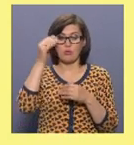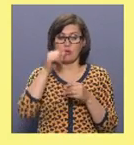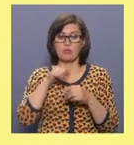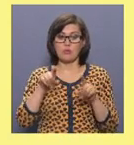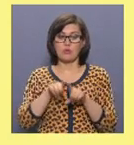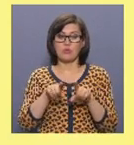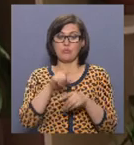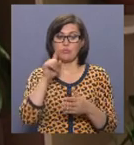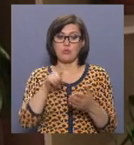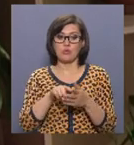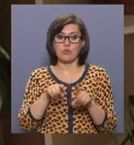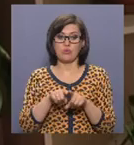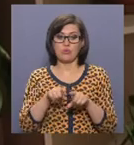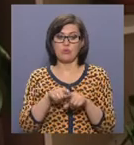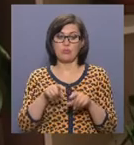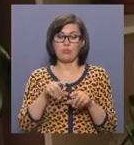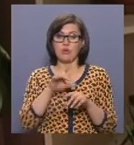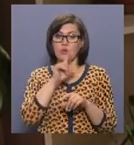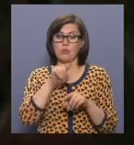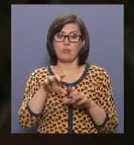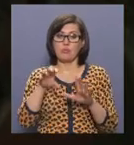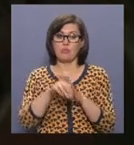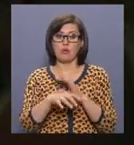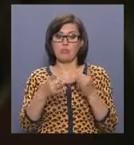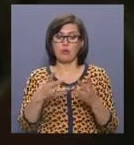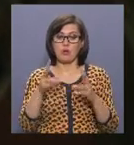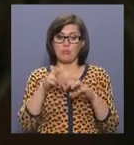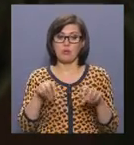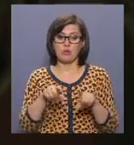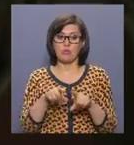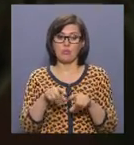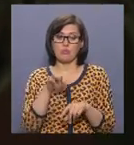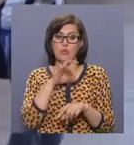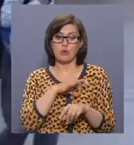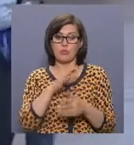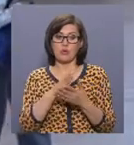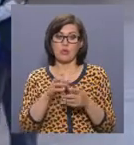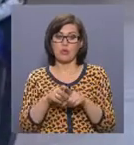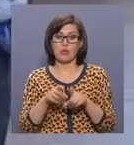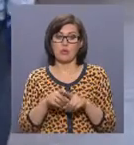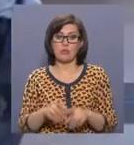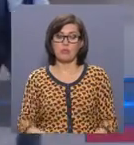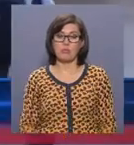мұндай сұрақтардың енбейтінін уәде етті. Тек жай ғана тексеру мақсатымен қолданған көрінеді.